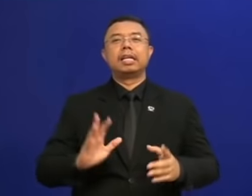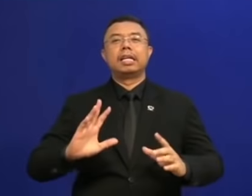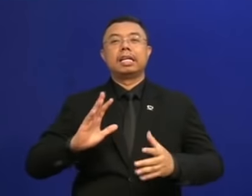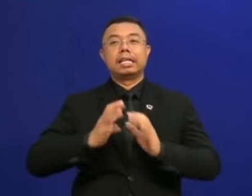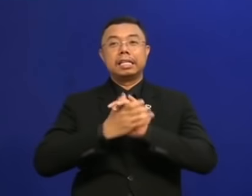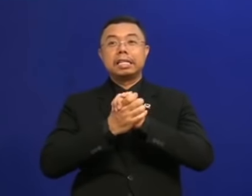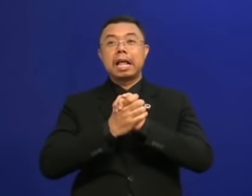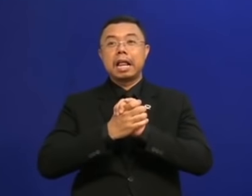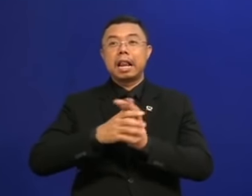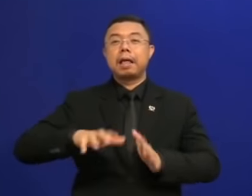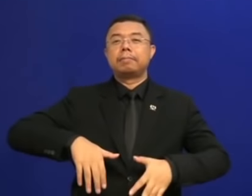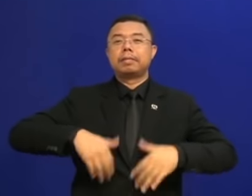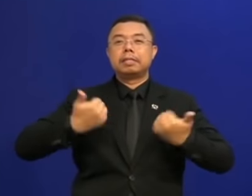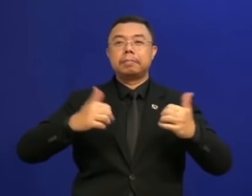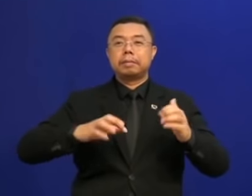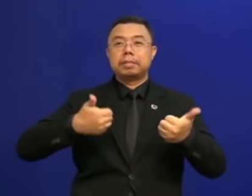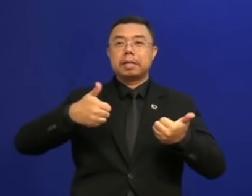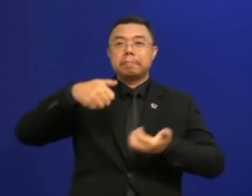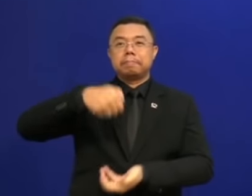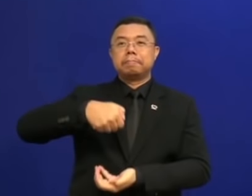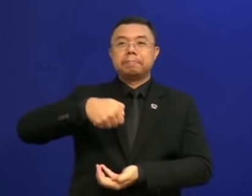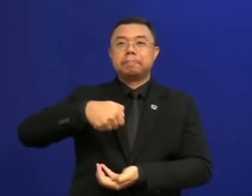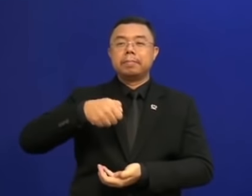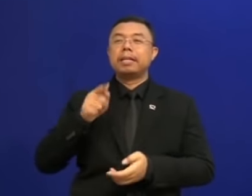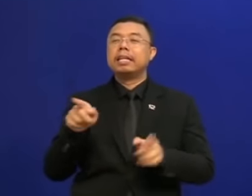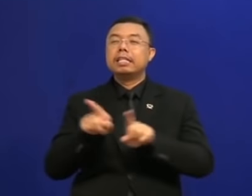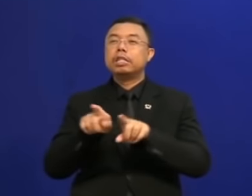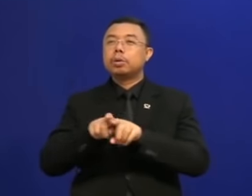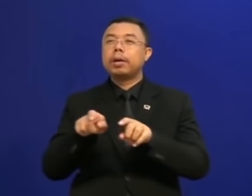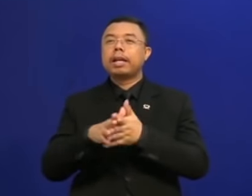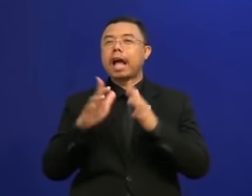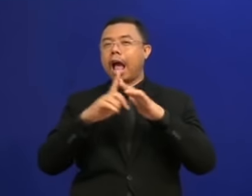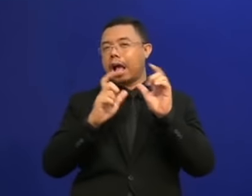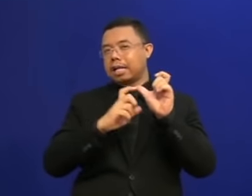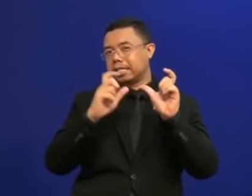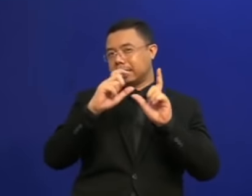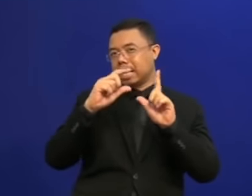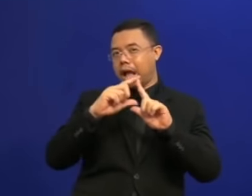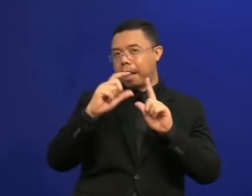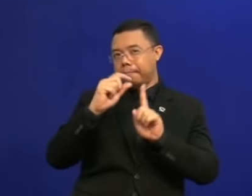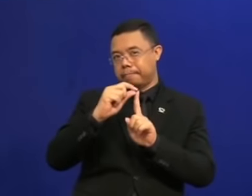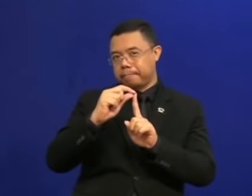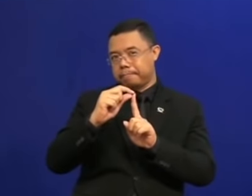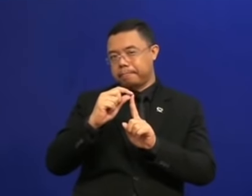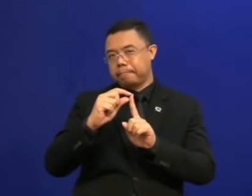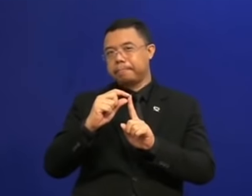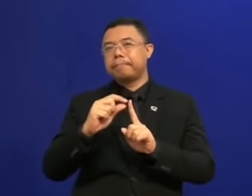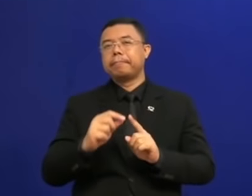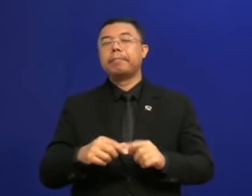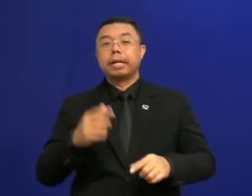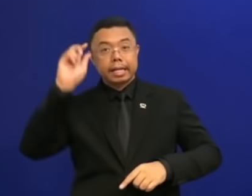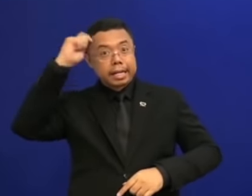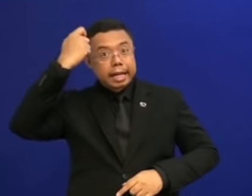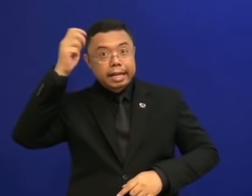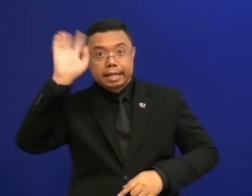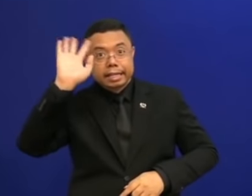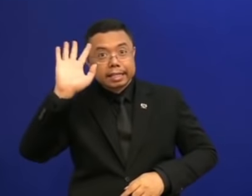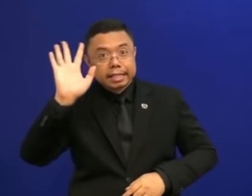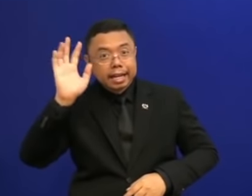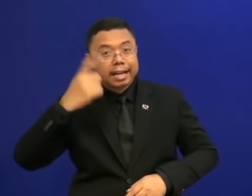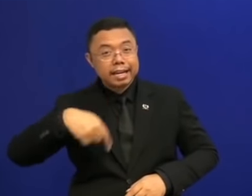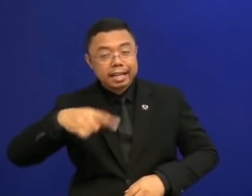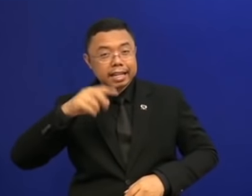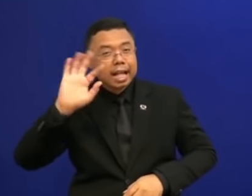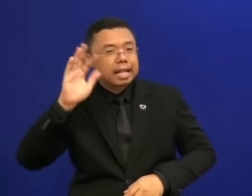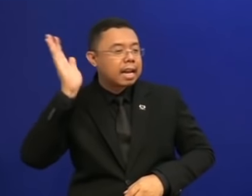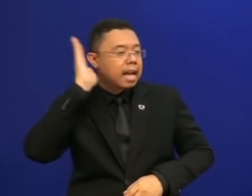Salam berkemas-kemas. Ini seiring dengan asap, ya. Ingat, jangan kita